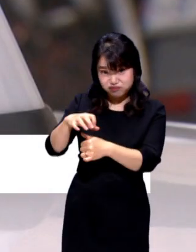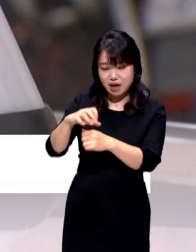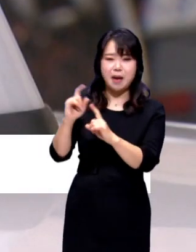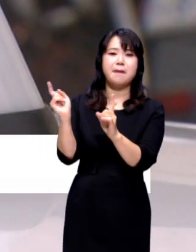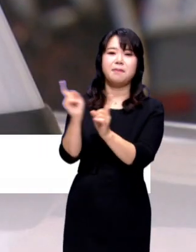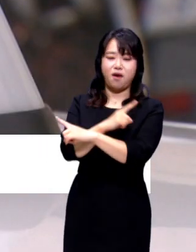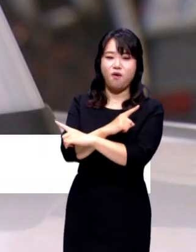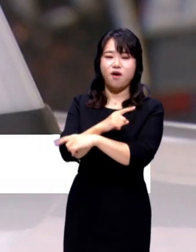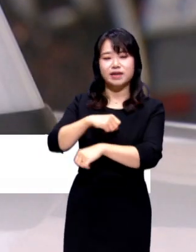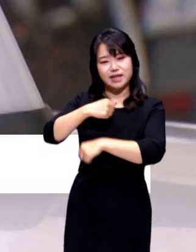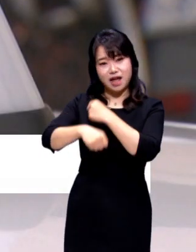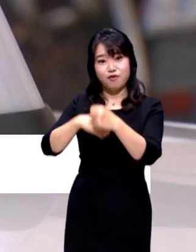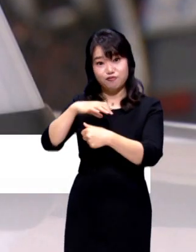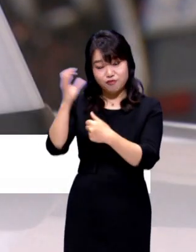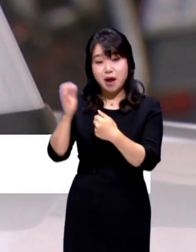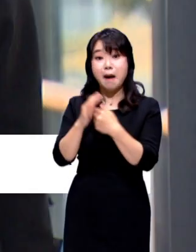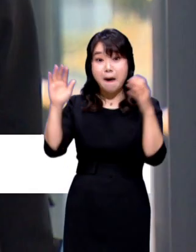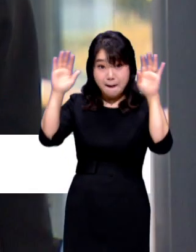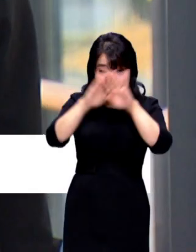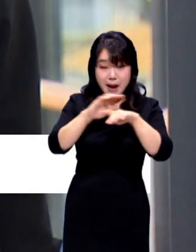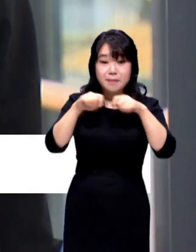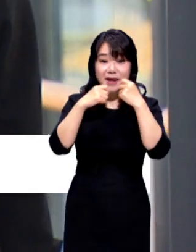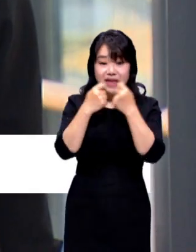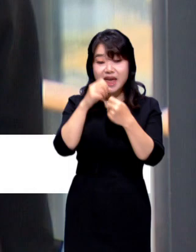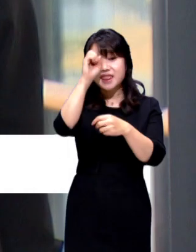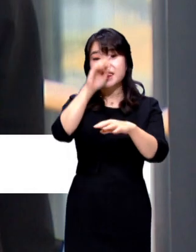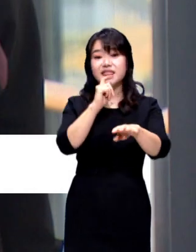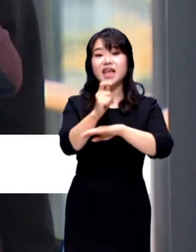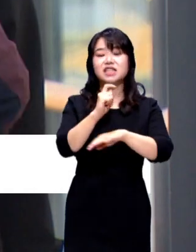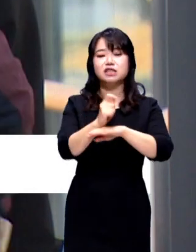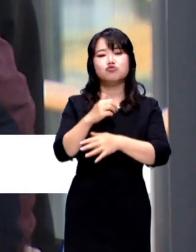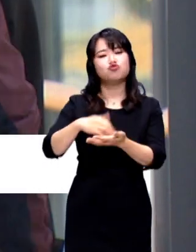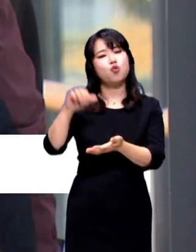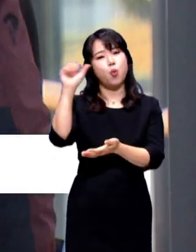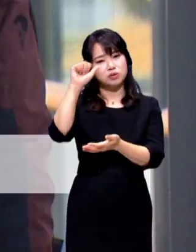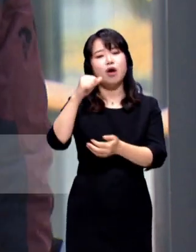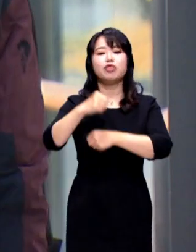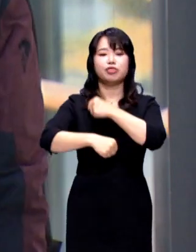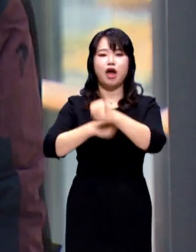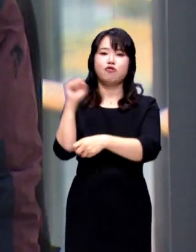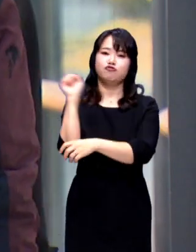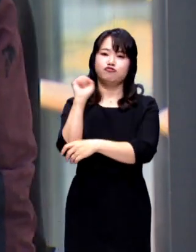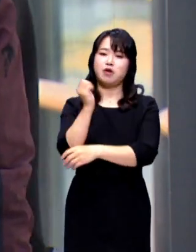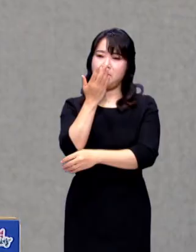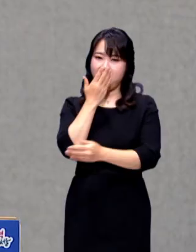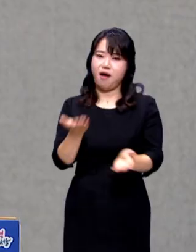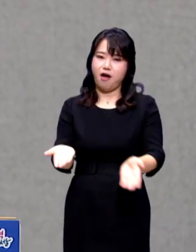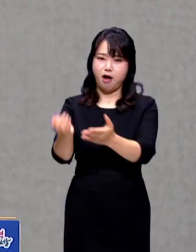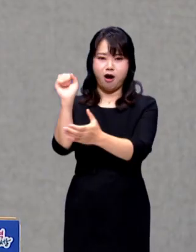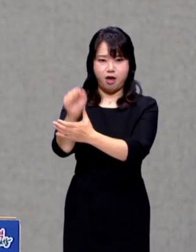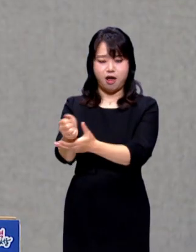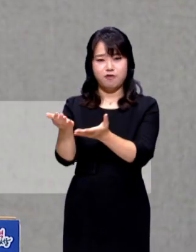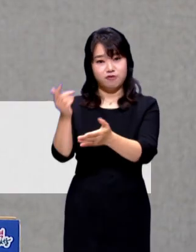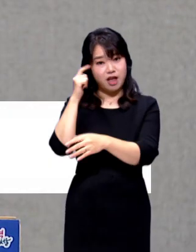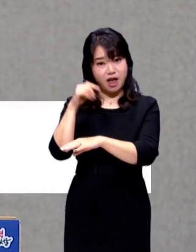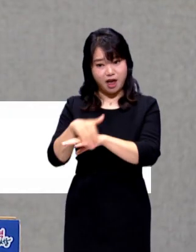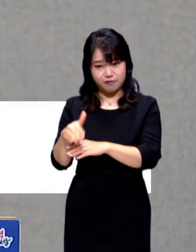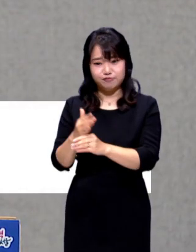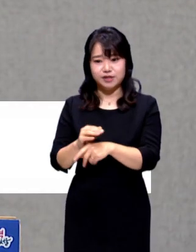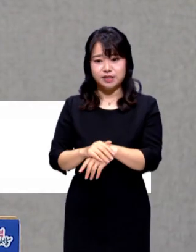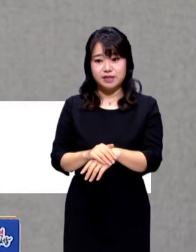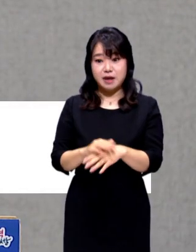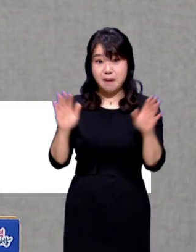투입해 심야 시간에 개인 택시 5천 대 정도를 더 공급하겠다는 계획입니다. 부재 해제로 인해서